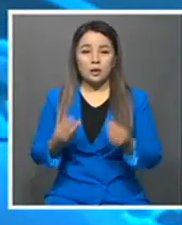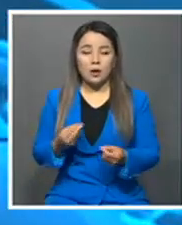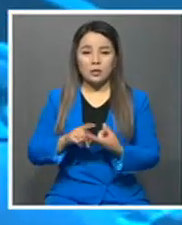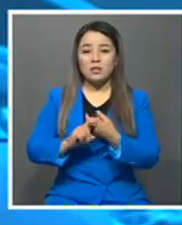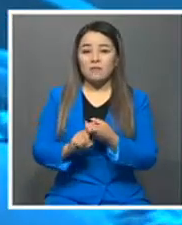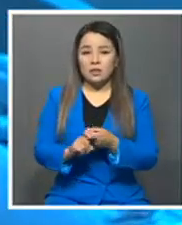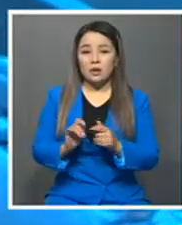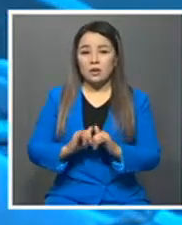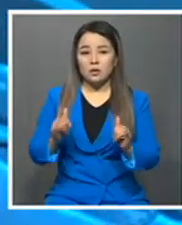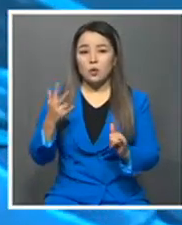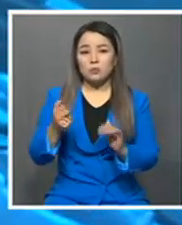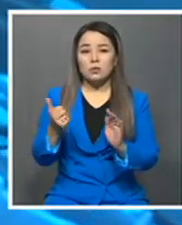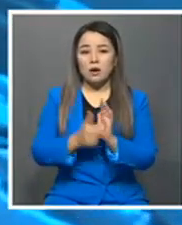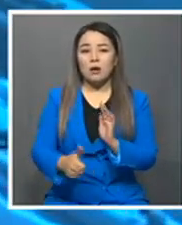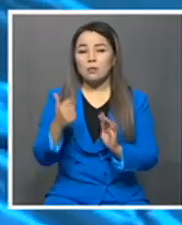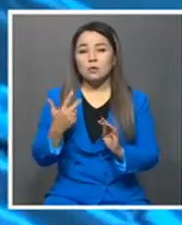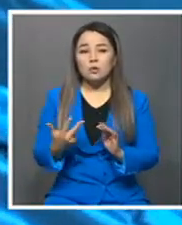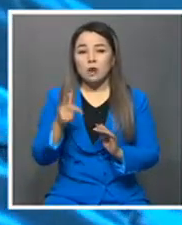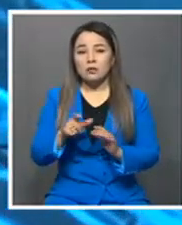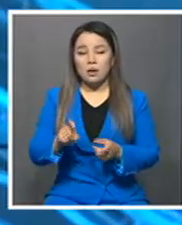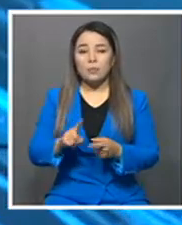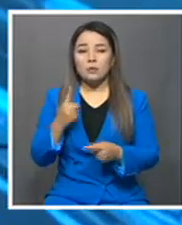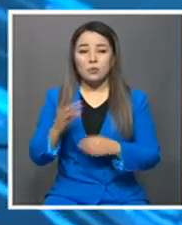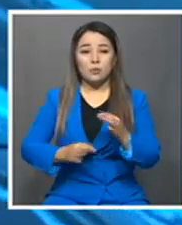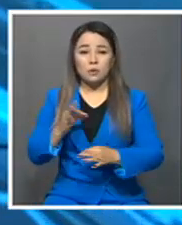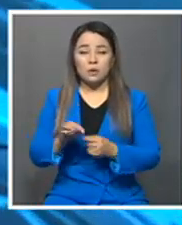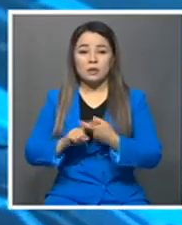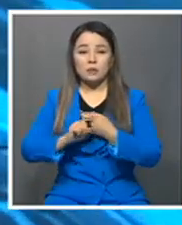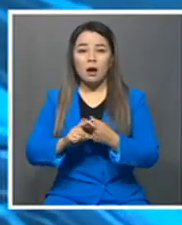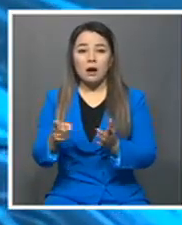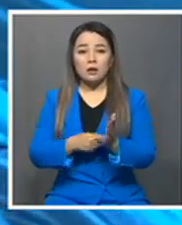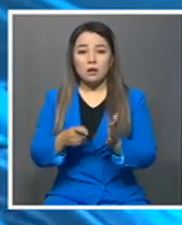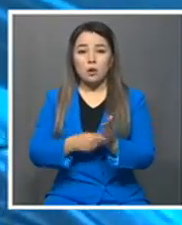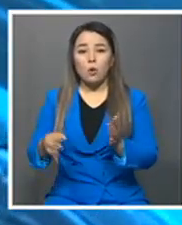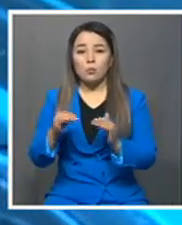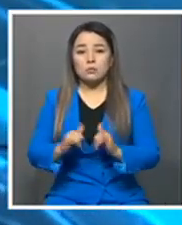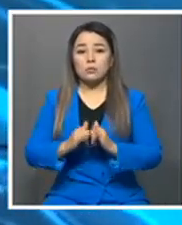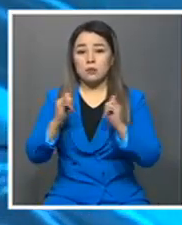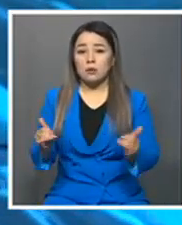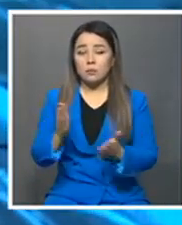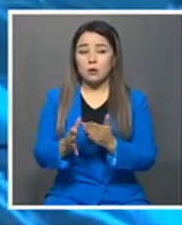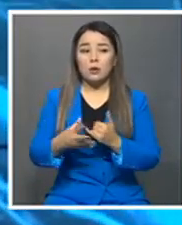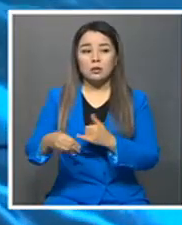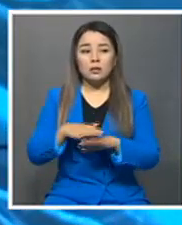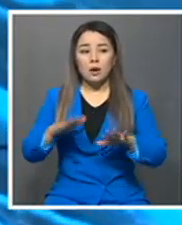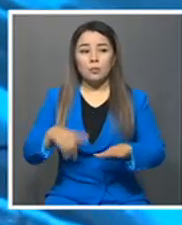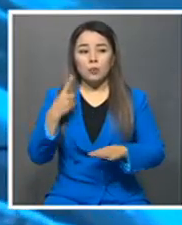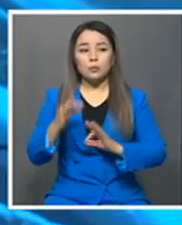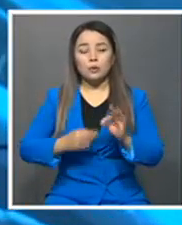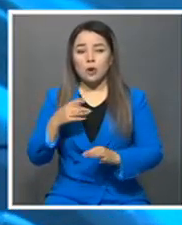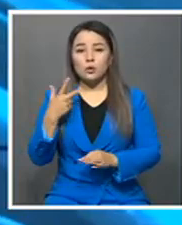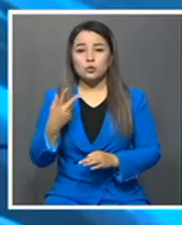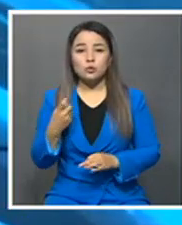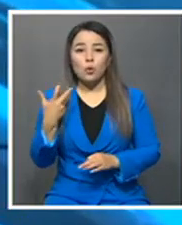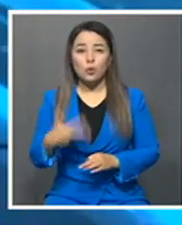коронавирус инфекциясын 363 адам жұқтырған. Індет әсіресе Қарағанды облысында күрт өршіді. Өңірде бір тәулікте 130